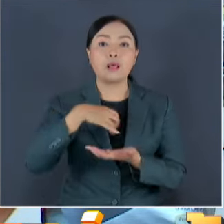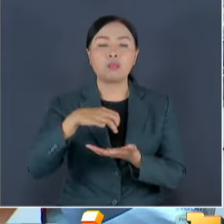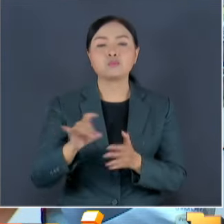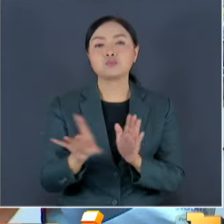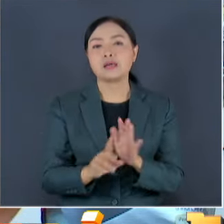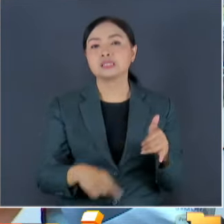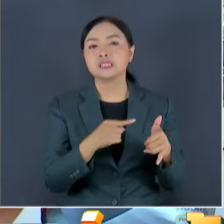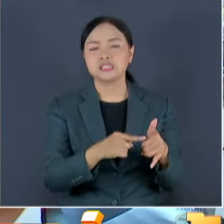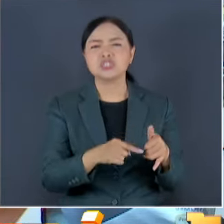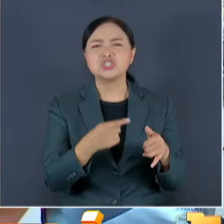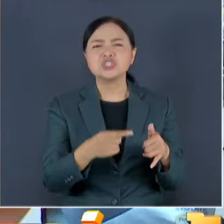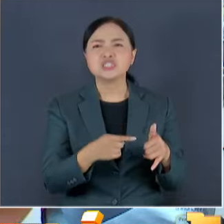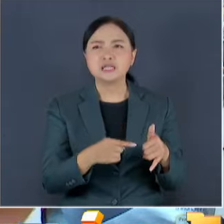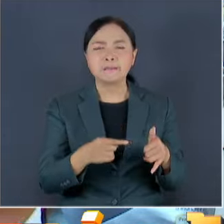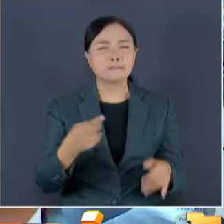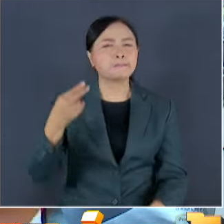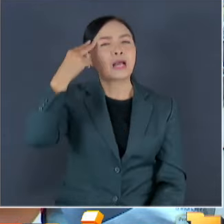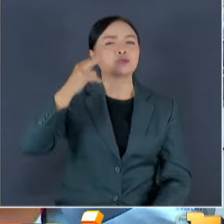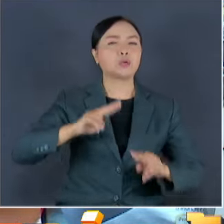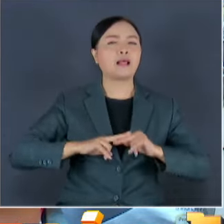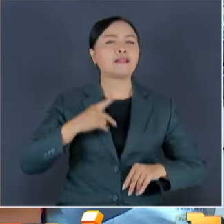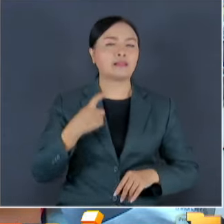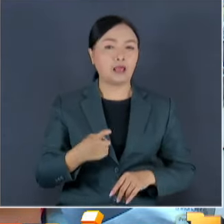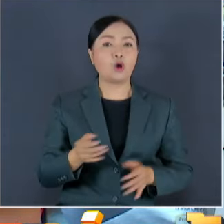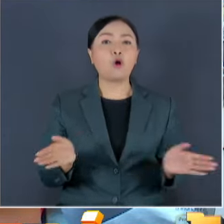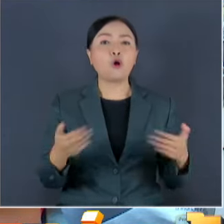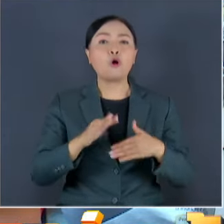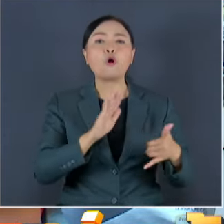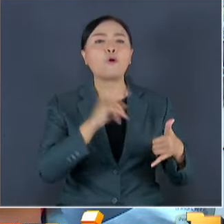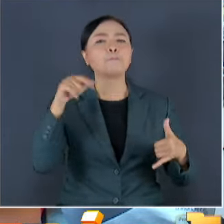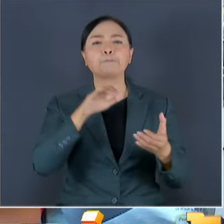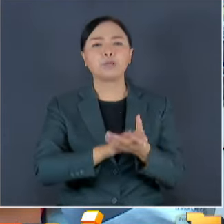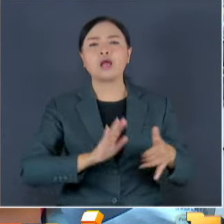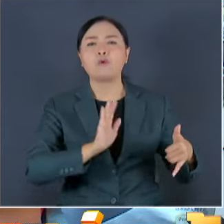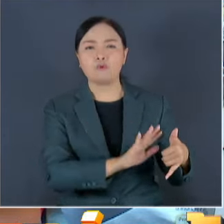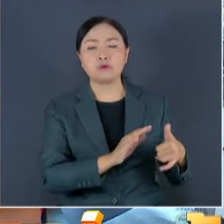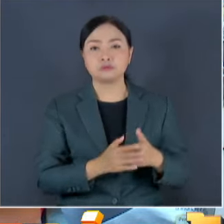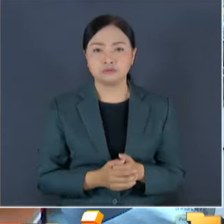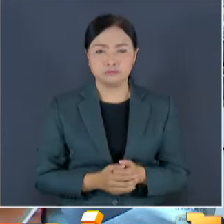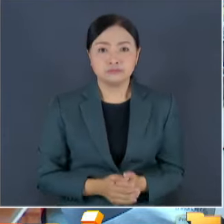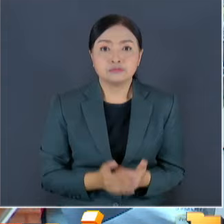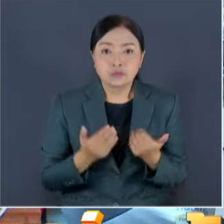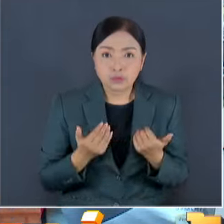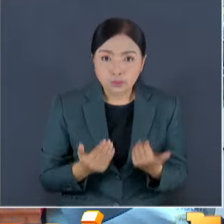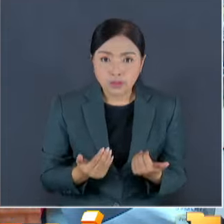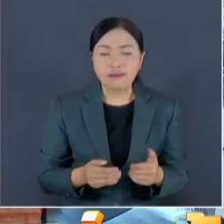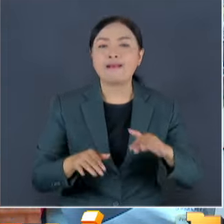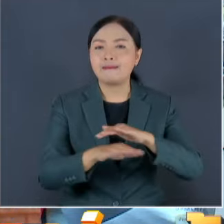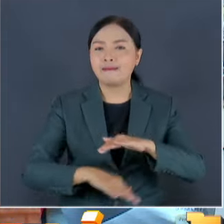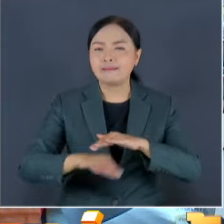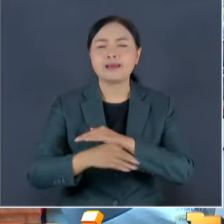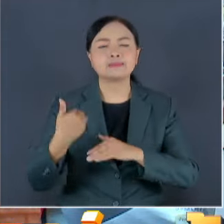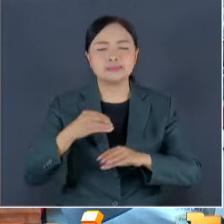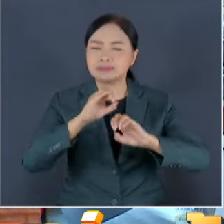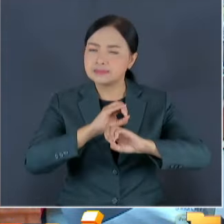ท้ายเนี่ยตัวของเสียชัดยิงตัวตายในห้องแล้วเป็นห้องที่เป็นห้องของเมียด้วยอ่ะล่าสุดครับคุณผู้ชมฮะมีหลักฐานตอนนี้ค่อนข้